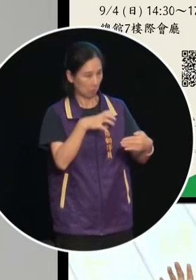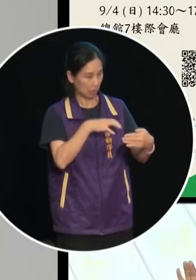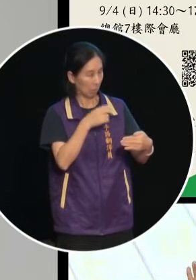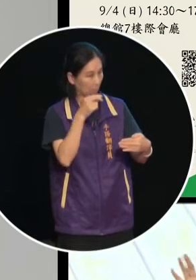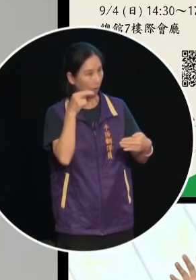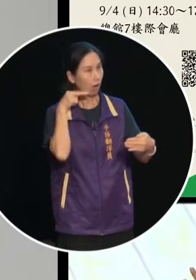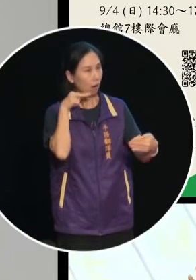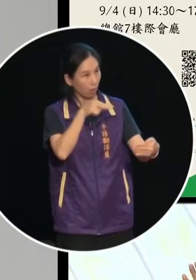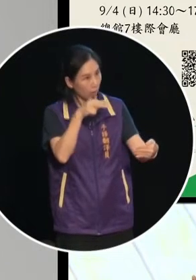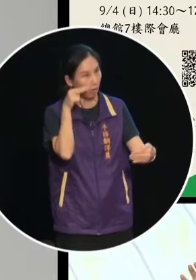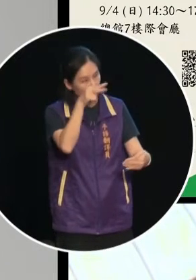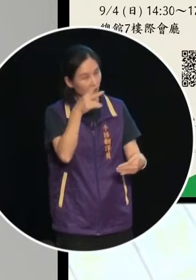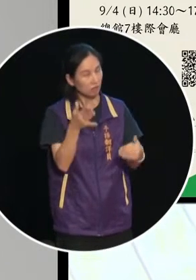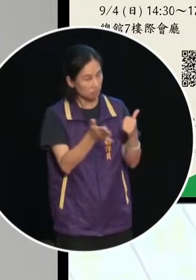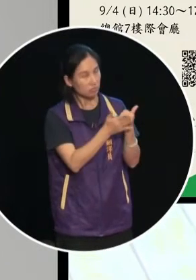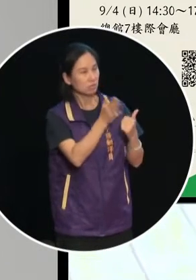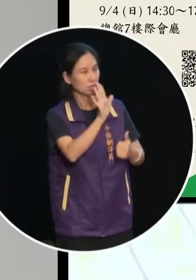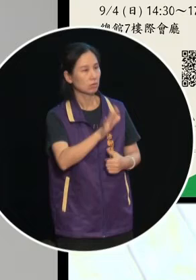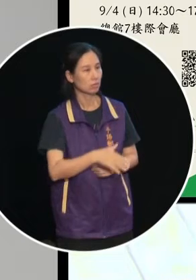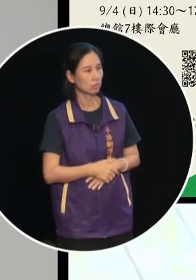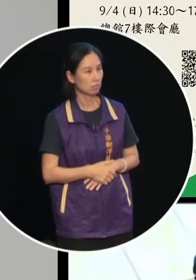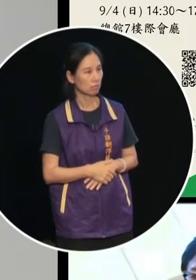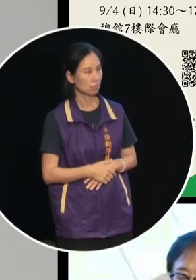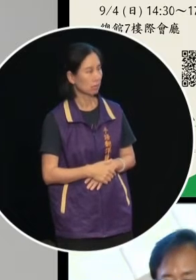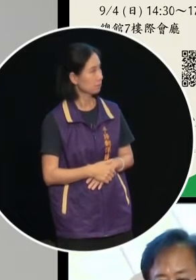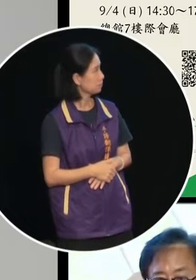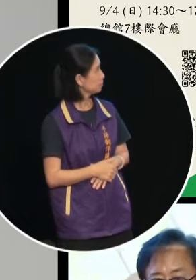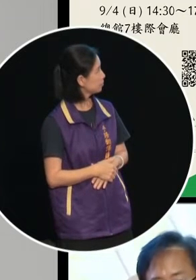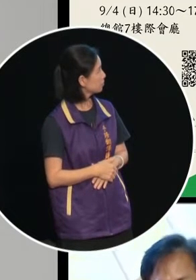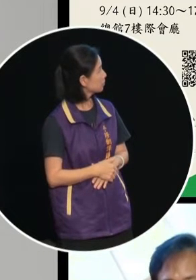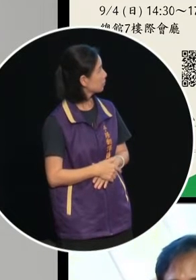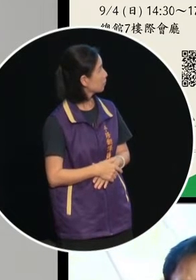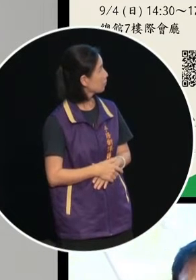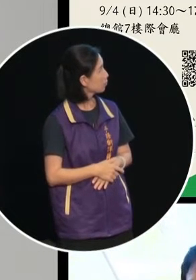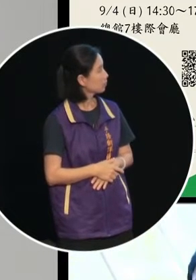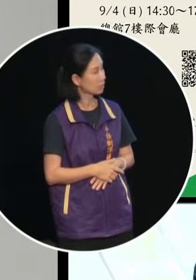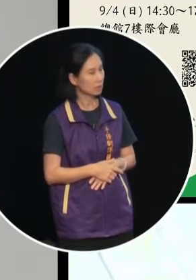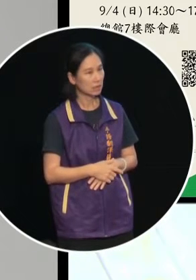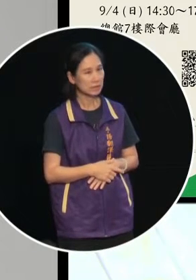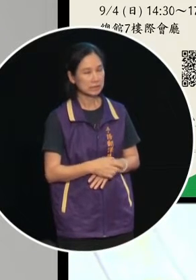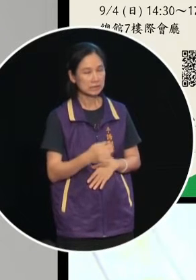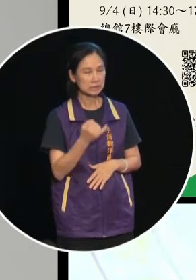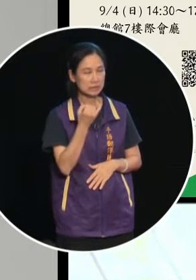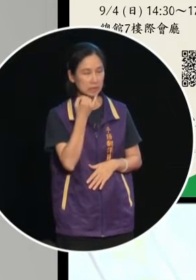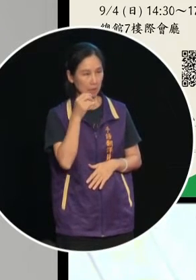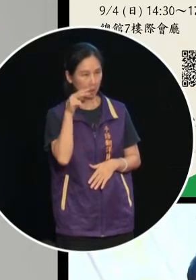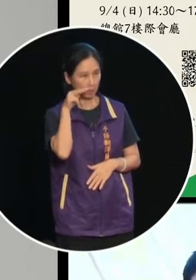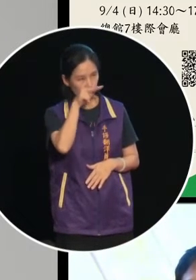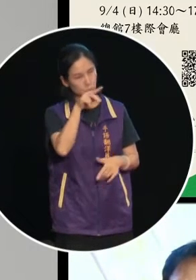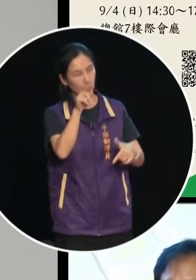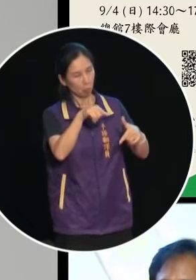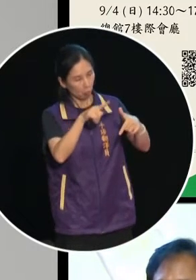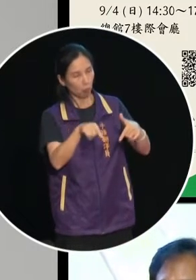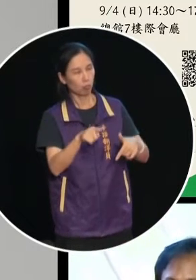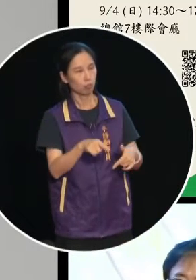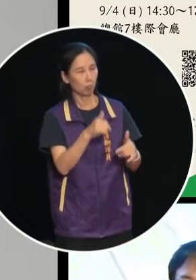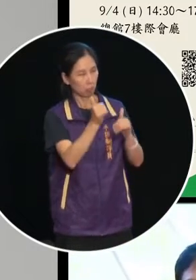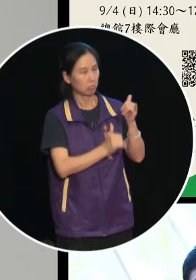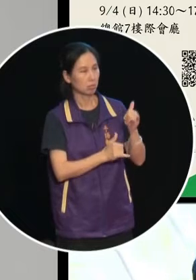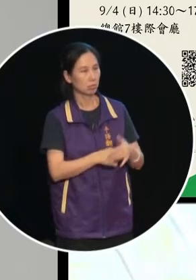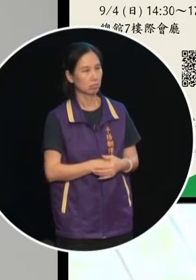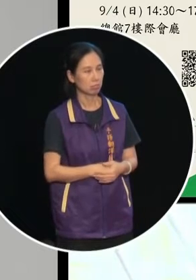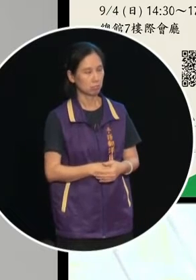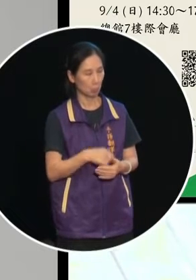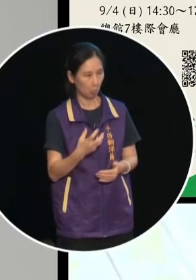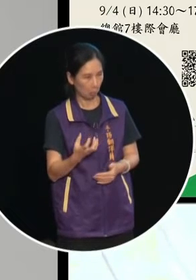被就是可视化的时代。慢慢的，慢慢在日本台湾的成分越来越成长，越来越